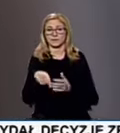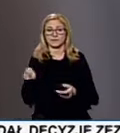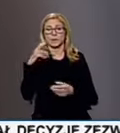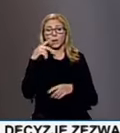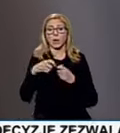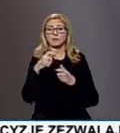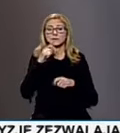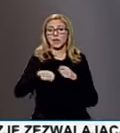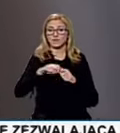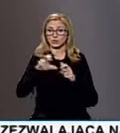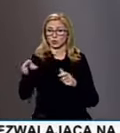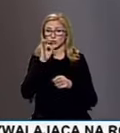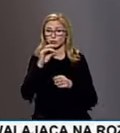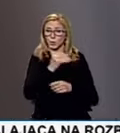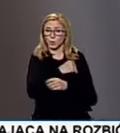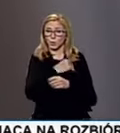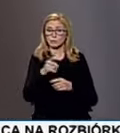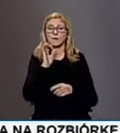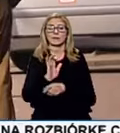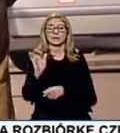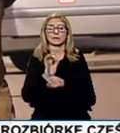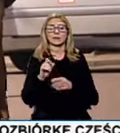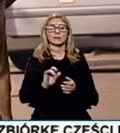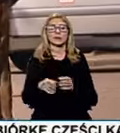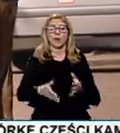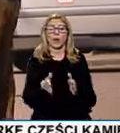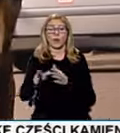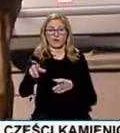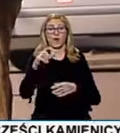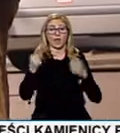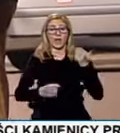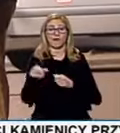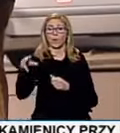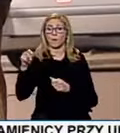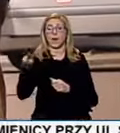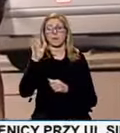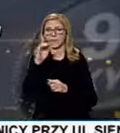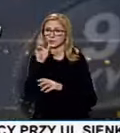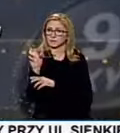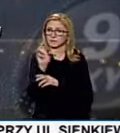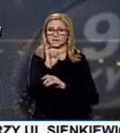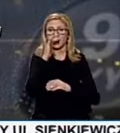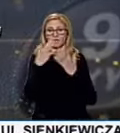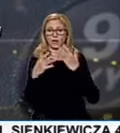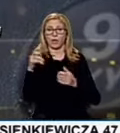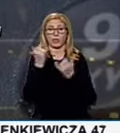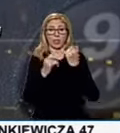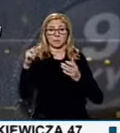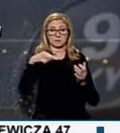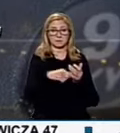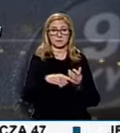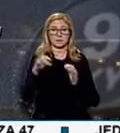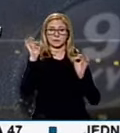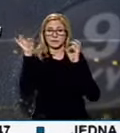Kontrolą legalności przewozów zajmuje się Inspekcja Transportu Drogowego, która zapowiada, że kierowcom Ubera będzie się przyglądać. Jeżeli dotrą do nas